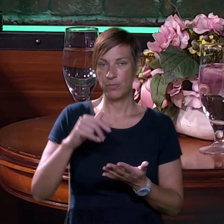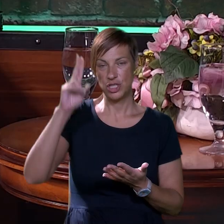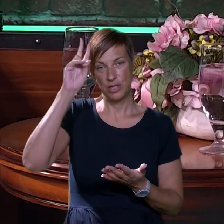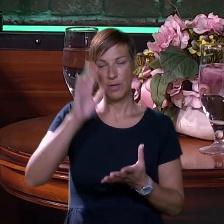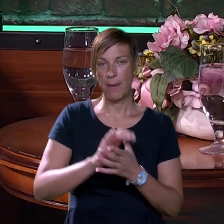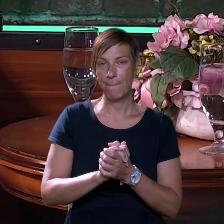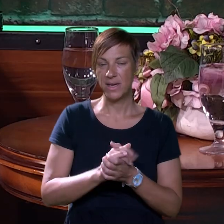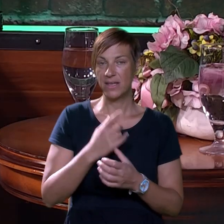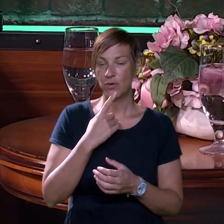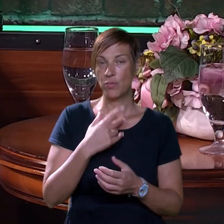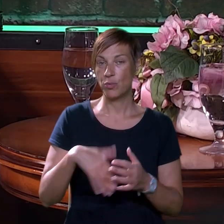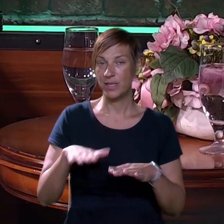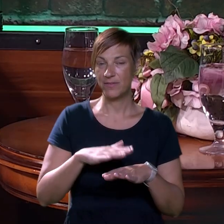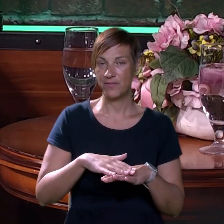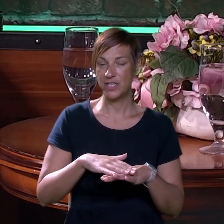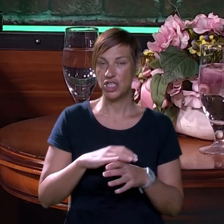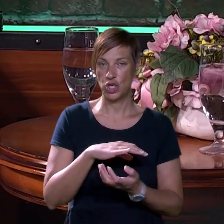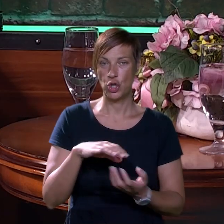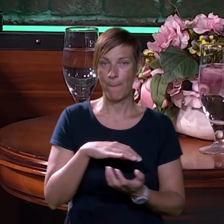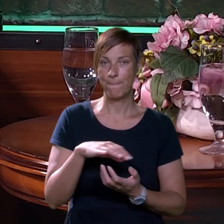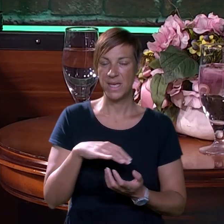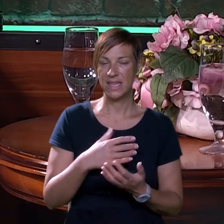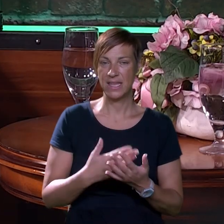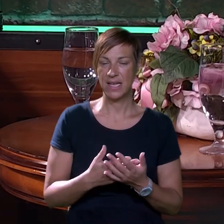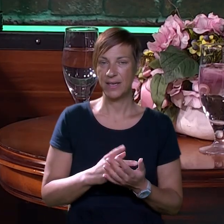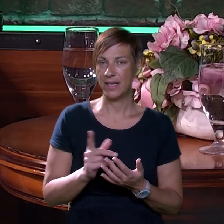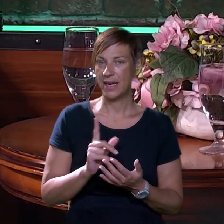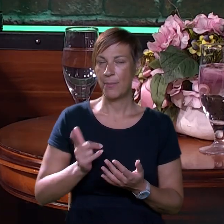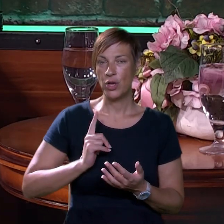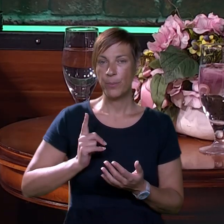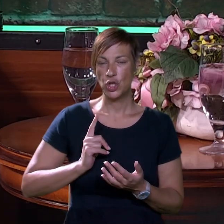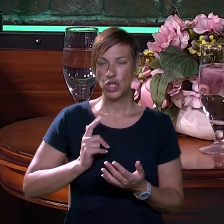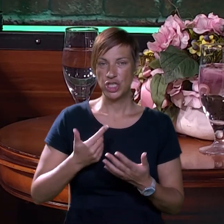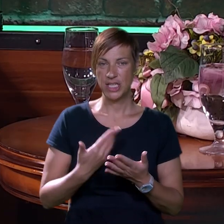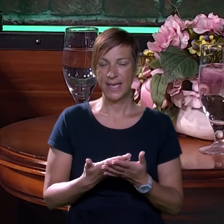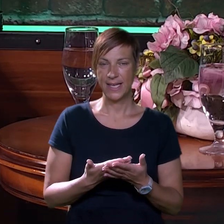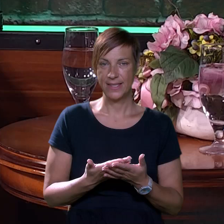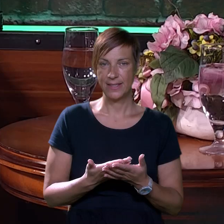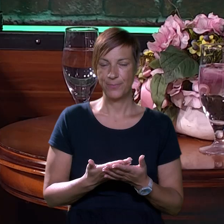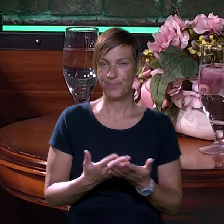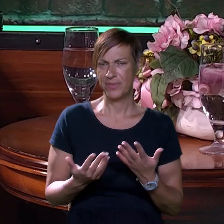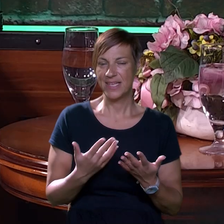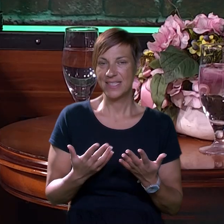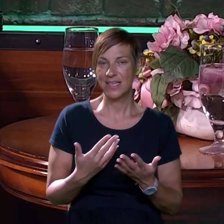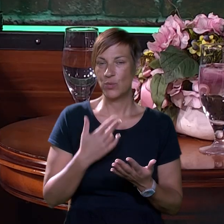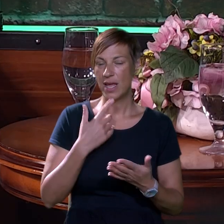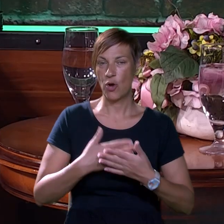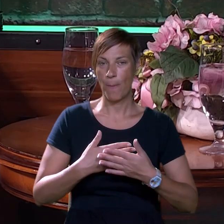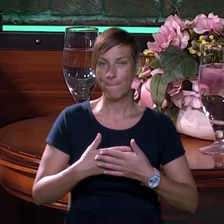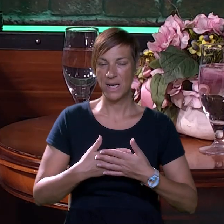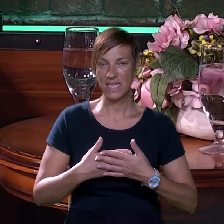Možemo imati prijatelje koji nam mogu biti više nego obitelj. Nemojmo dočekati da se u nekom